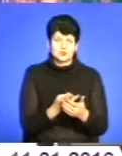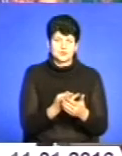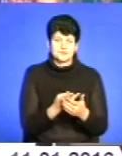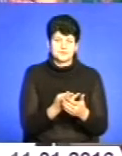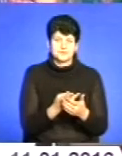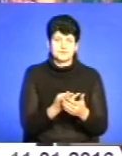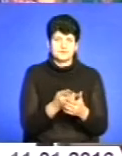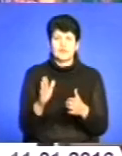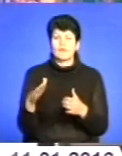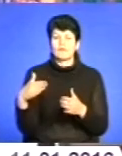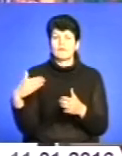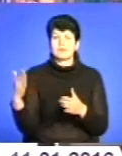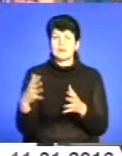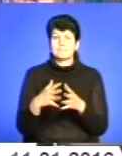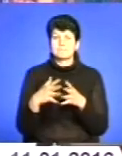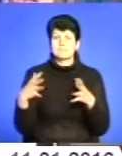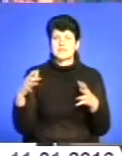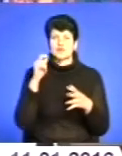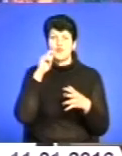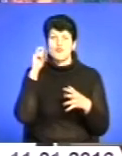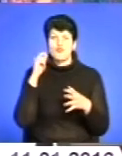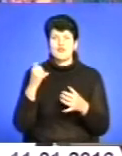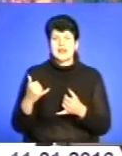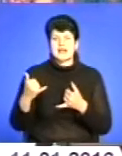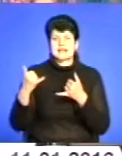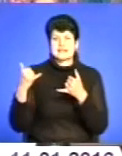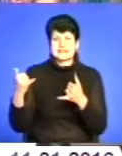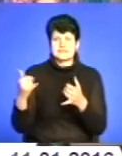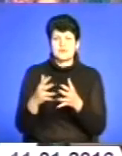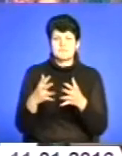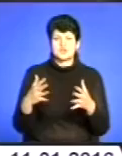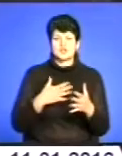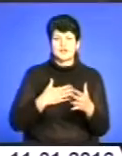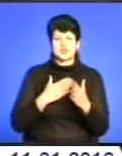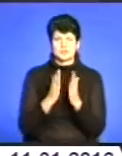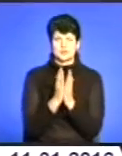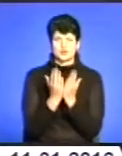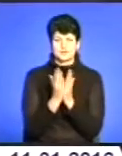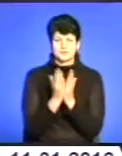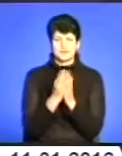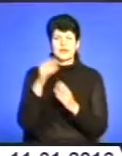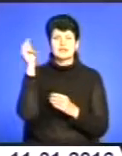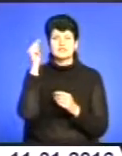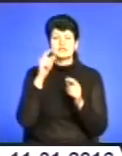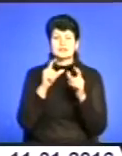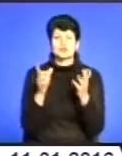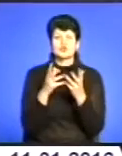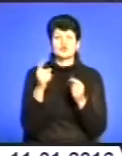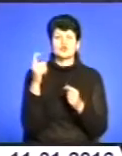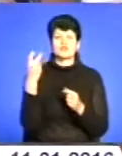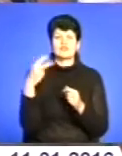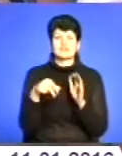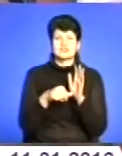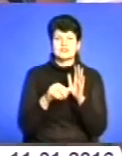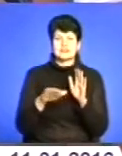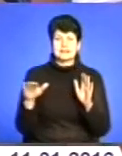в бік більшого українства більшість наших підручників. Навчальний заклад розрахований на 126 учнів.